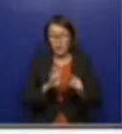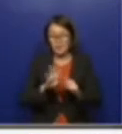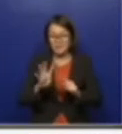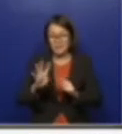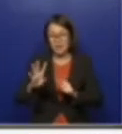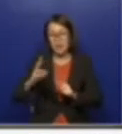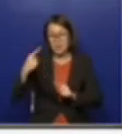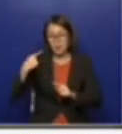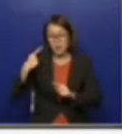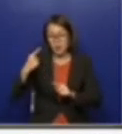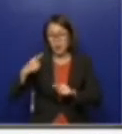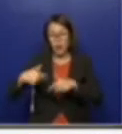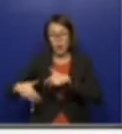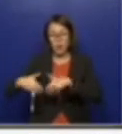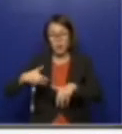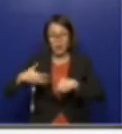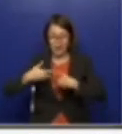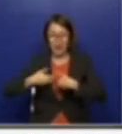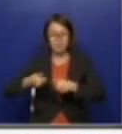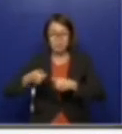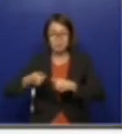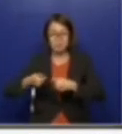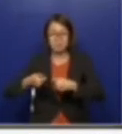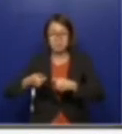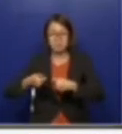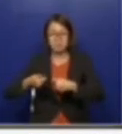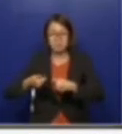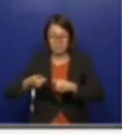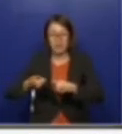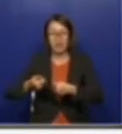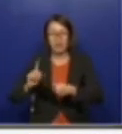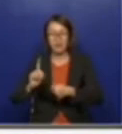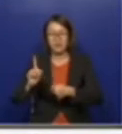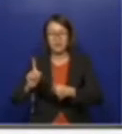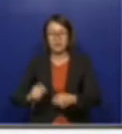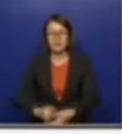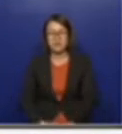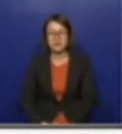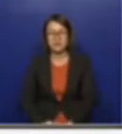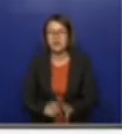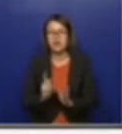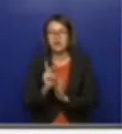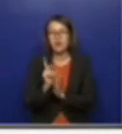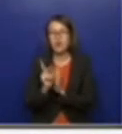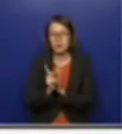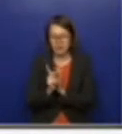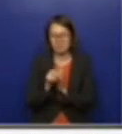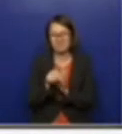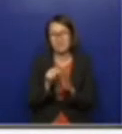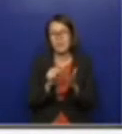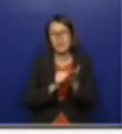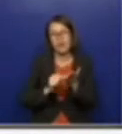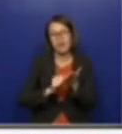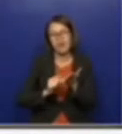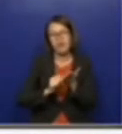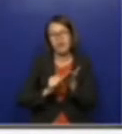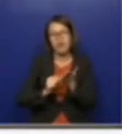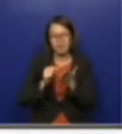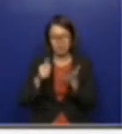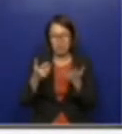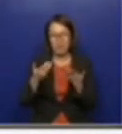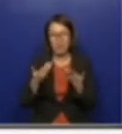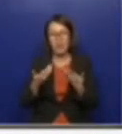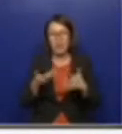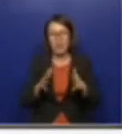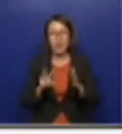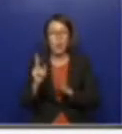ชาชนจะได้รับท่านท่านที่เคารพครับกฎหมายฉบับนี้เนี่ยเป็นกฎหมายปรับปรุงปรับปรุงเสร็จแล้วได้ก